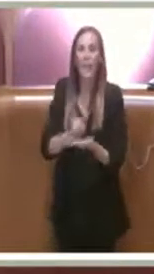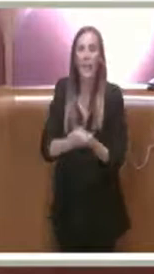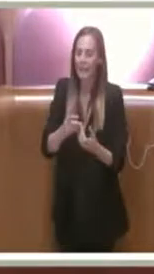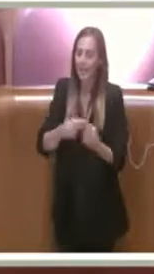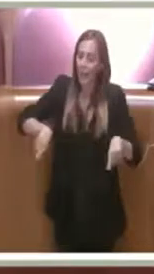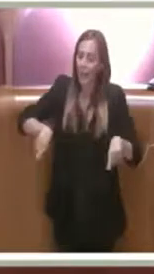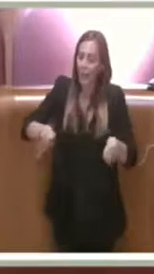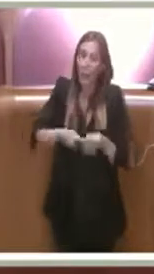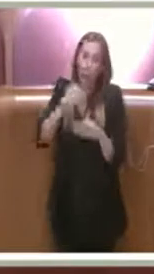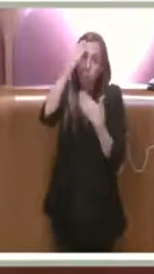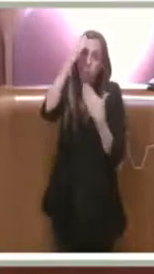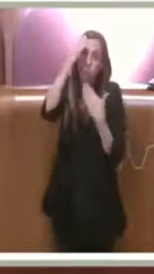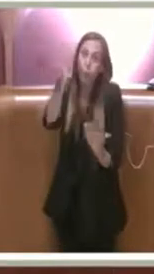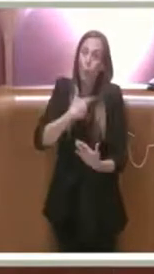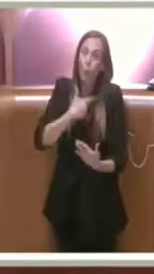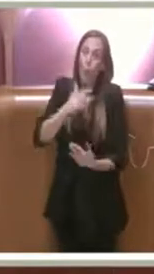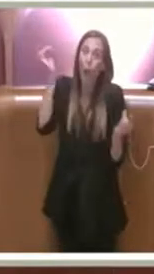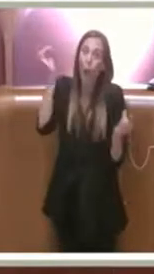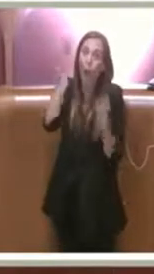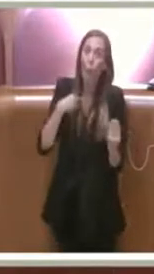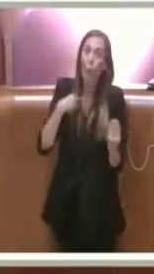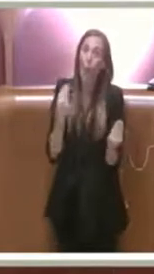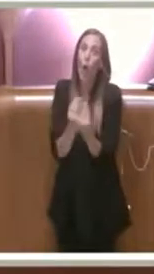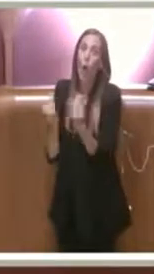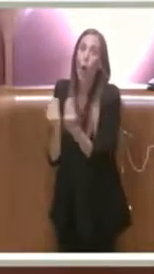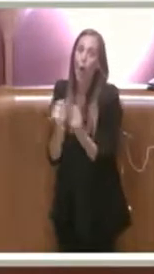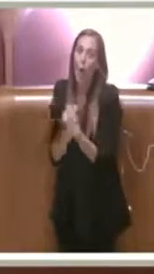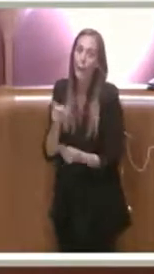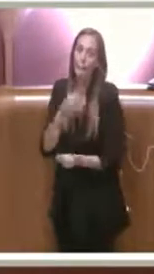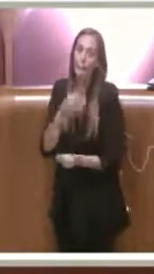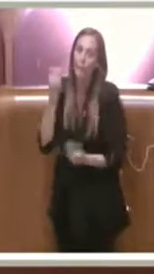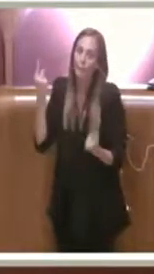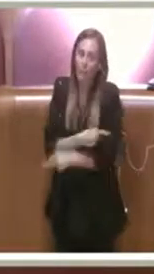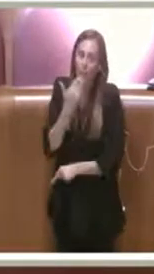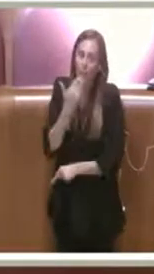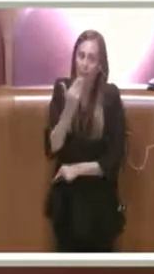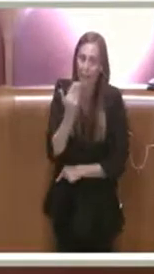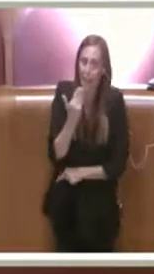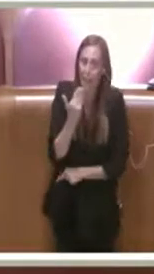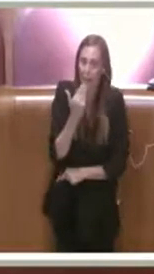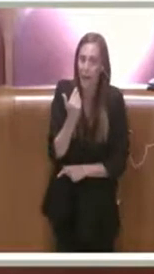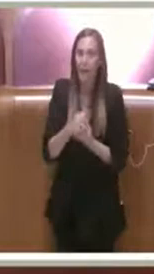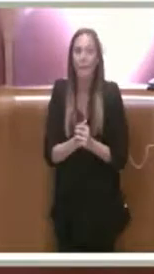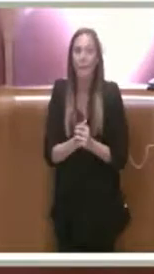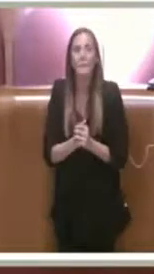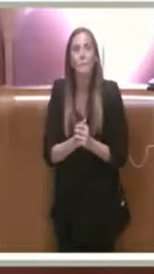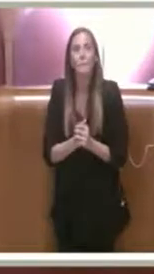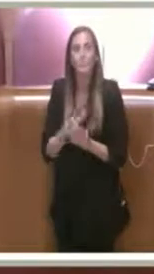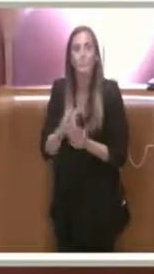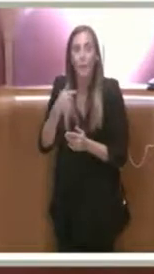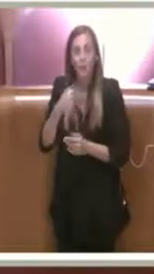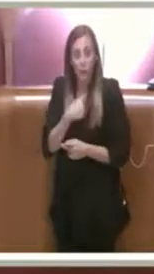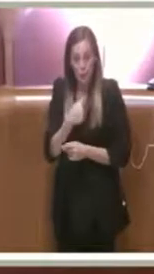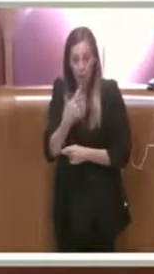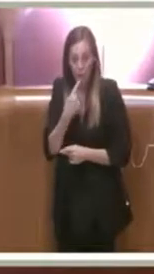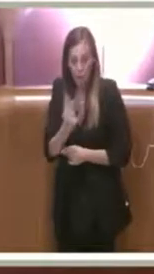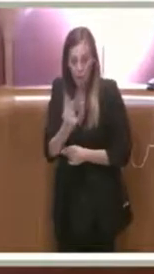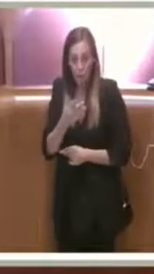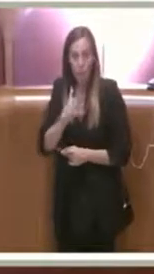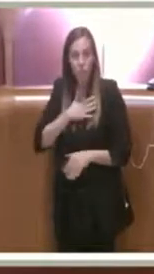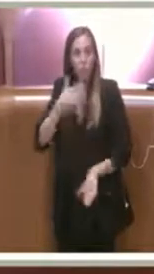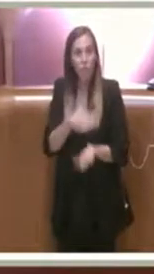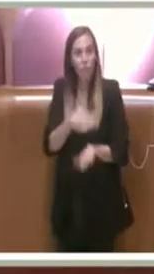posso dire per tutti i miei colleghi, vivendo in prima persona l'attuazione del regolamento. Non nego che anche la mia lunga